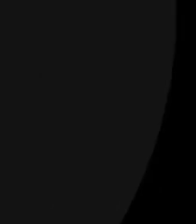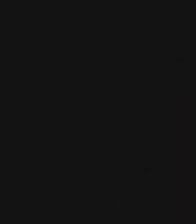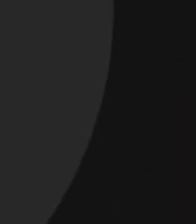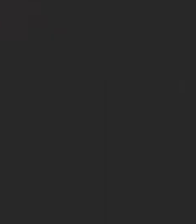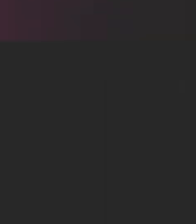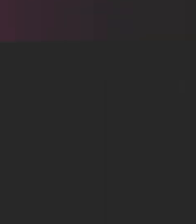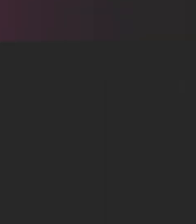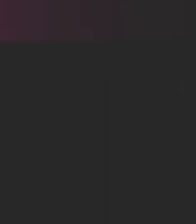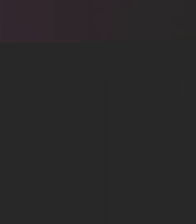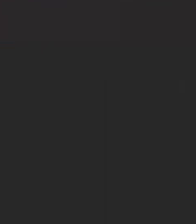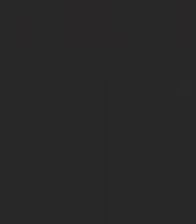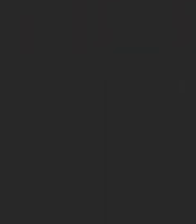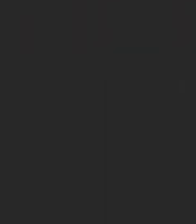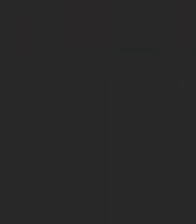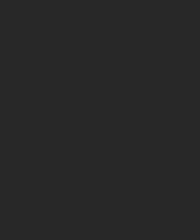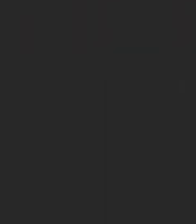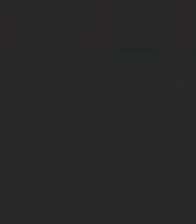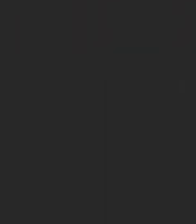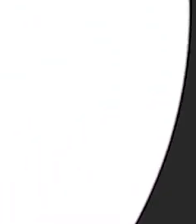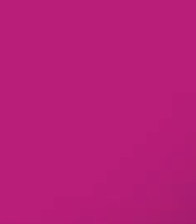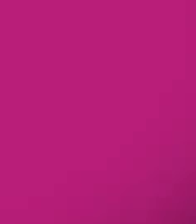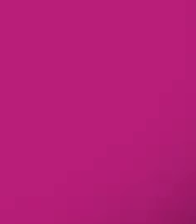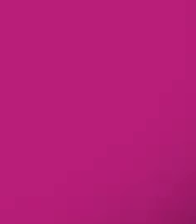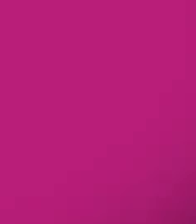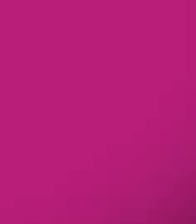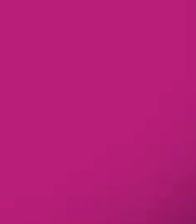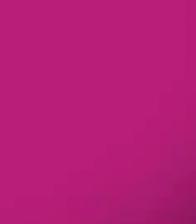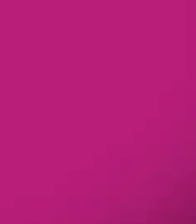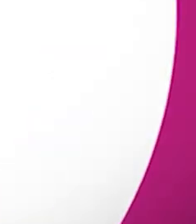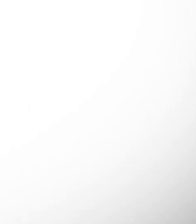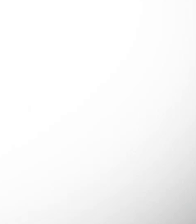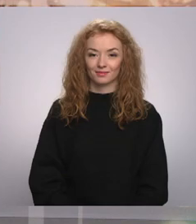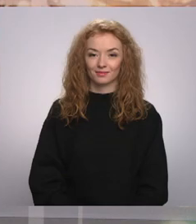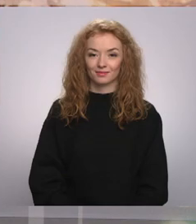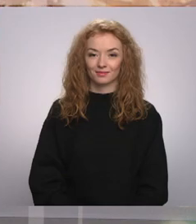Re! Viss ēters ir te!